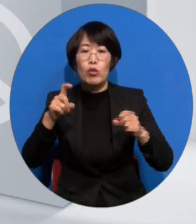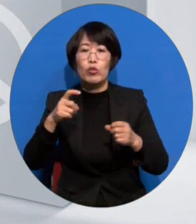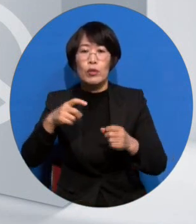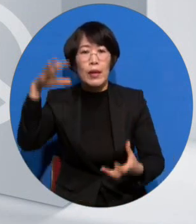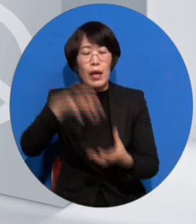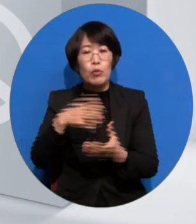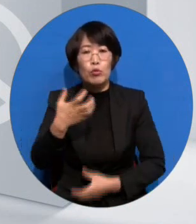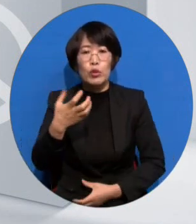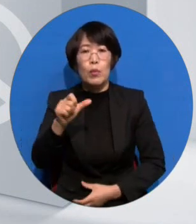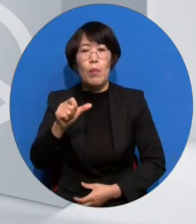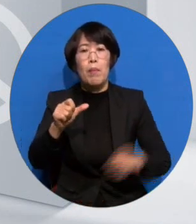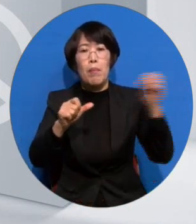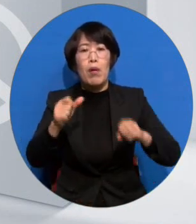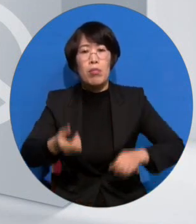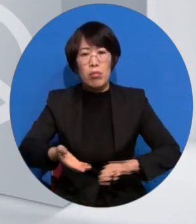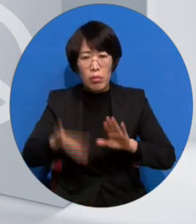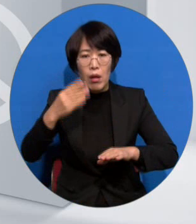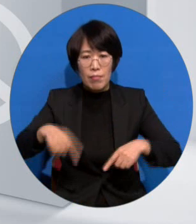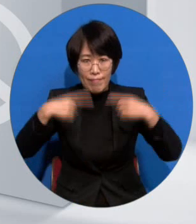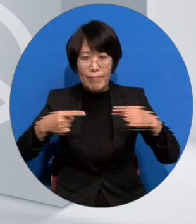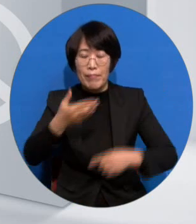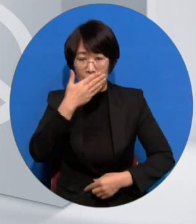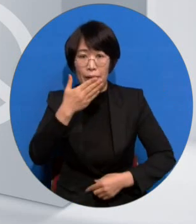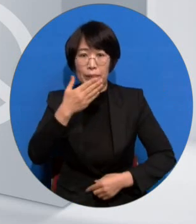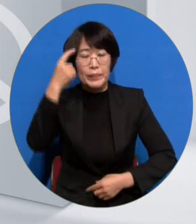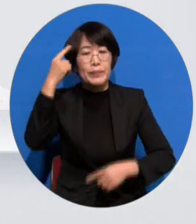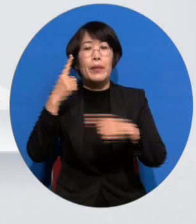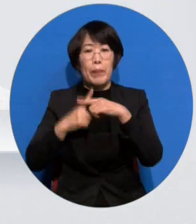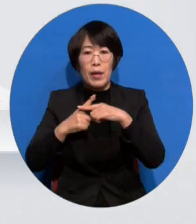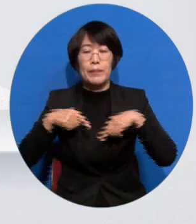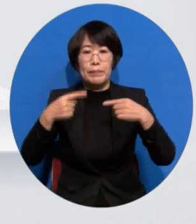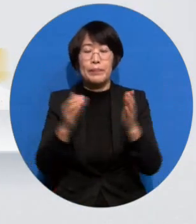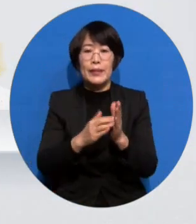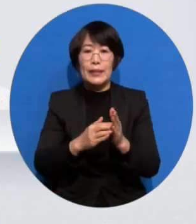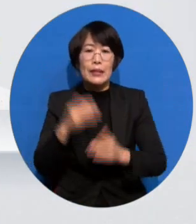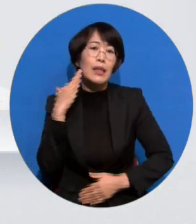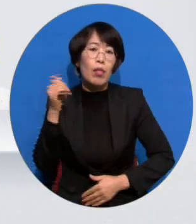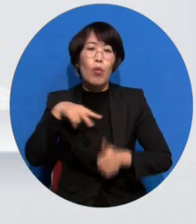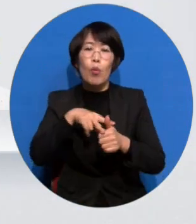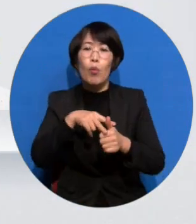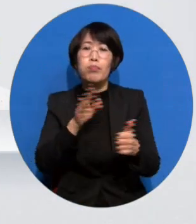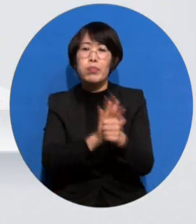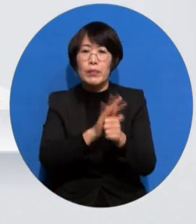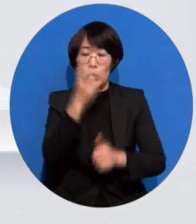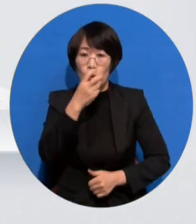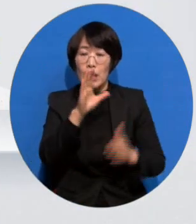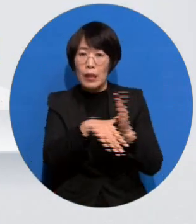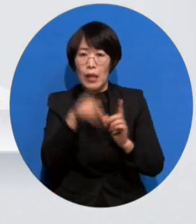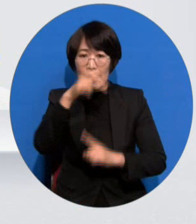95% 이상이 투표를 하겠다고 긍정적으로 답했습니다 대통령 성보 후보 지지도 에서는